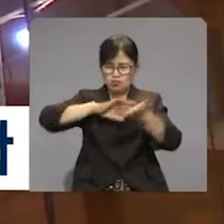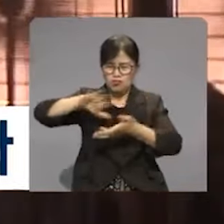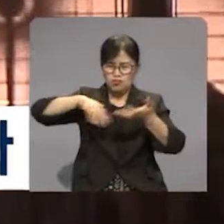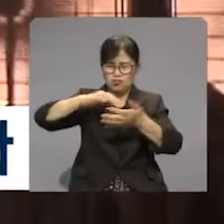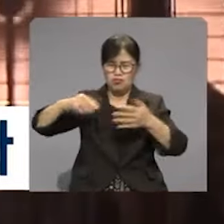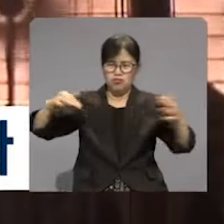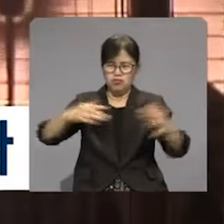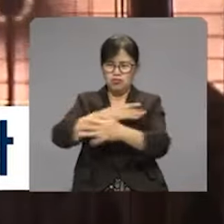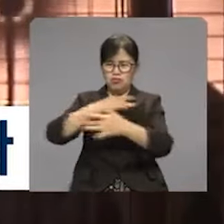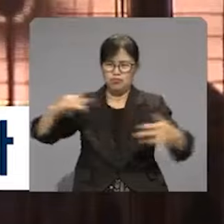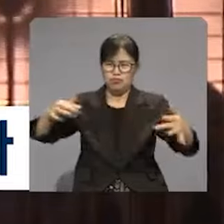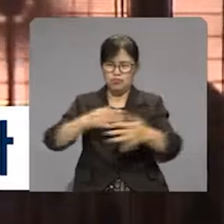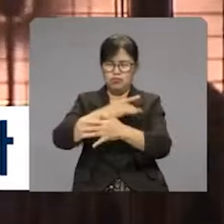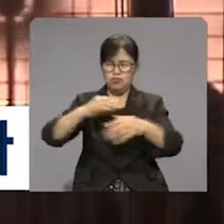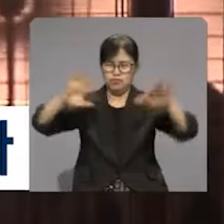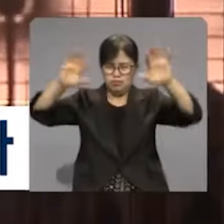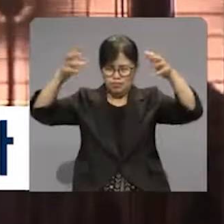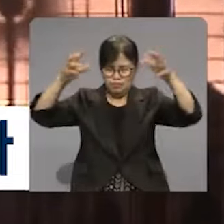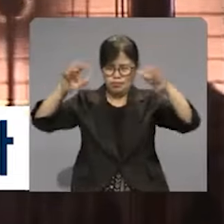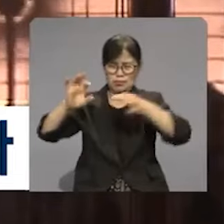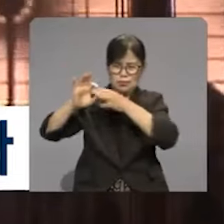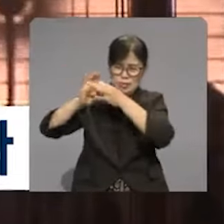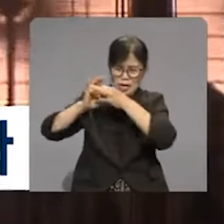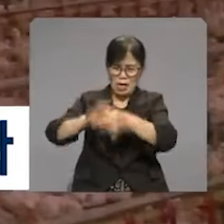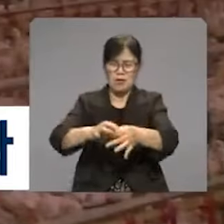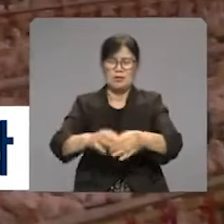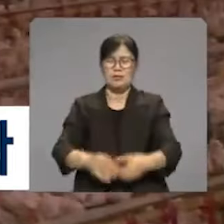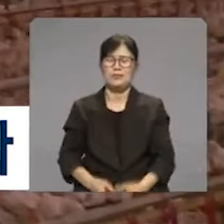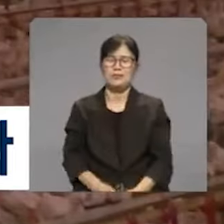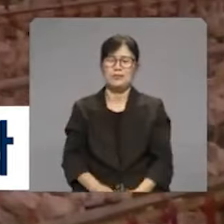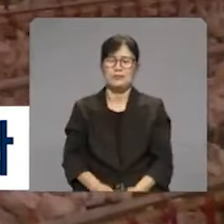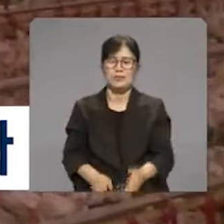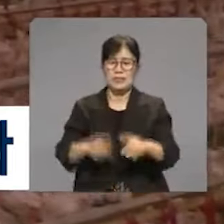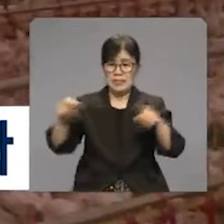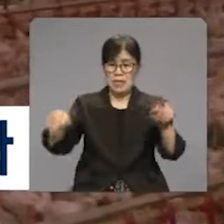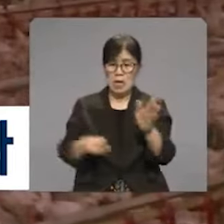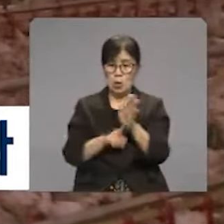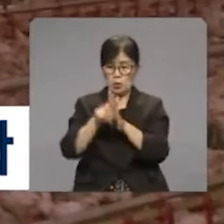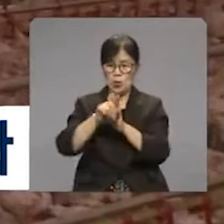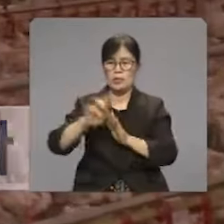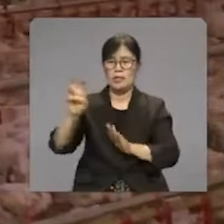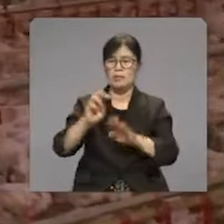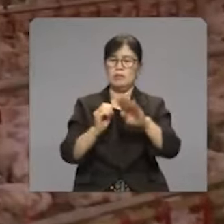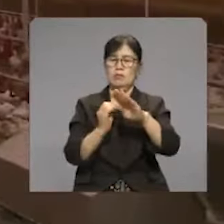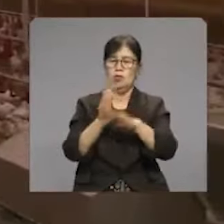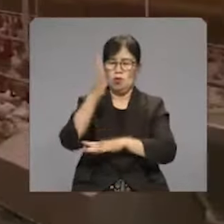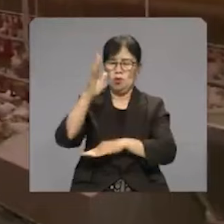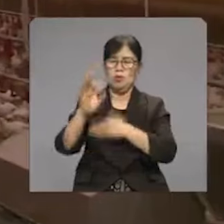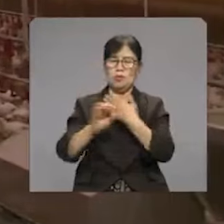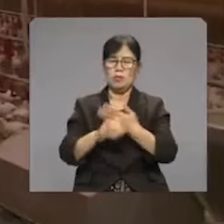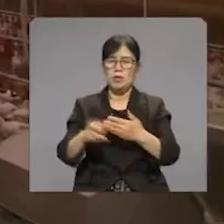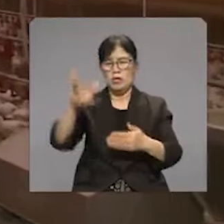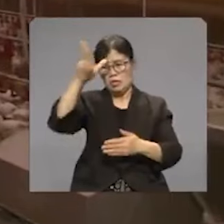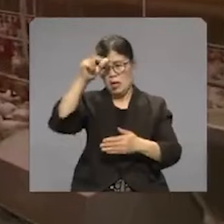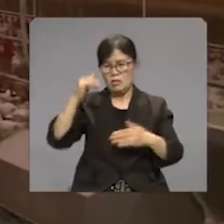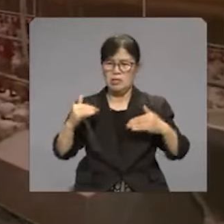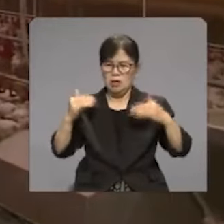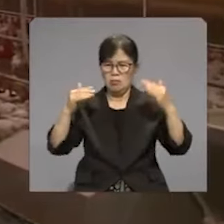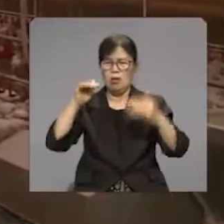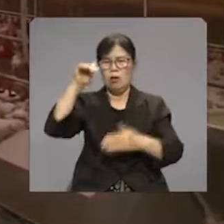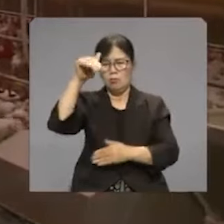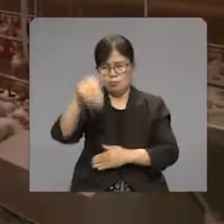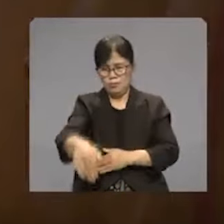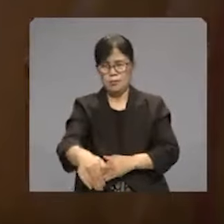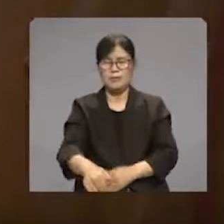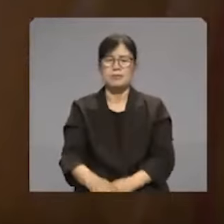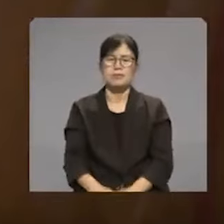16대와 쿨러 9대가 쉬지 않고 돌아갑니다. 실내 온도가 30도를 넘어가면 닭의 성장률이 급격히 떨어지기